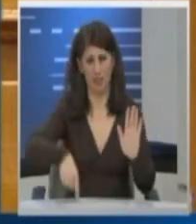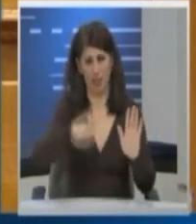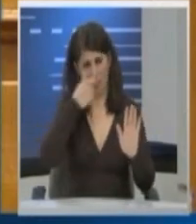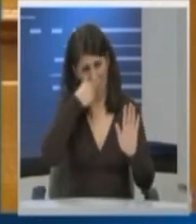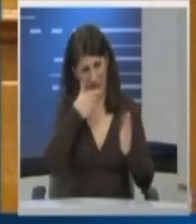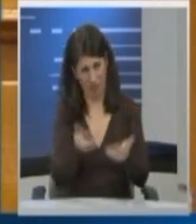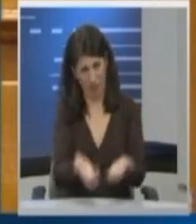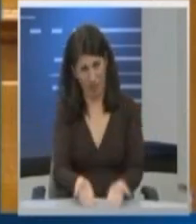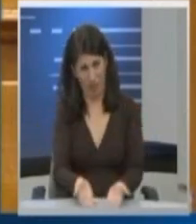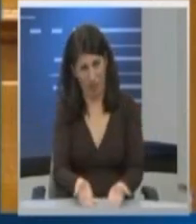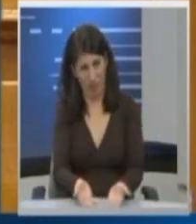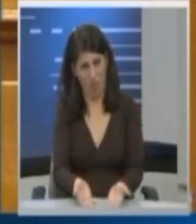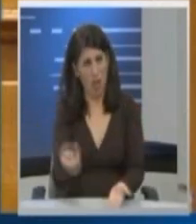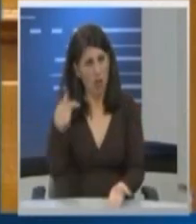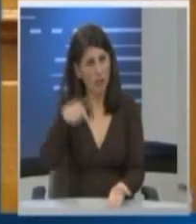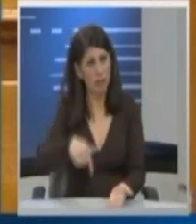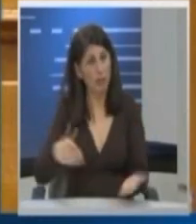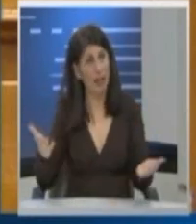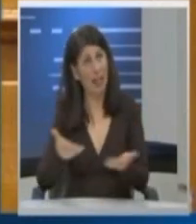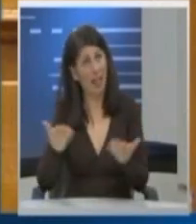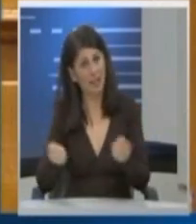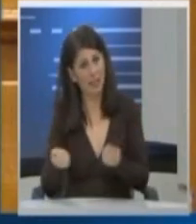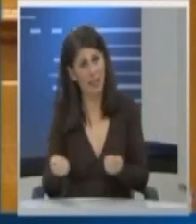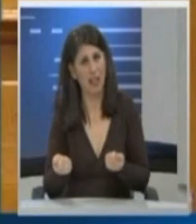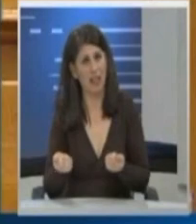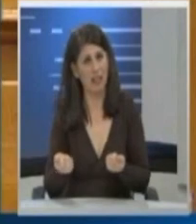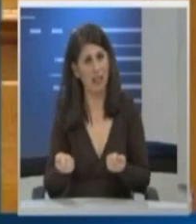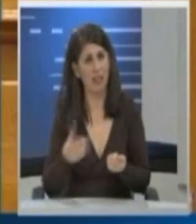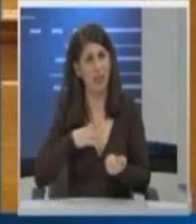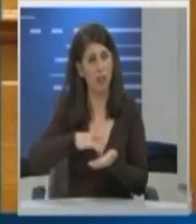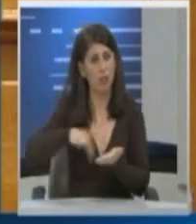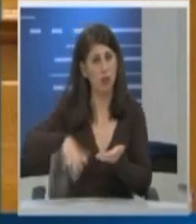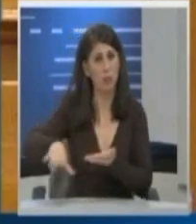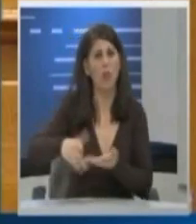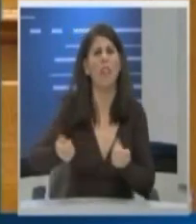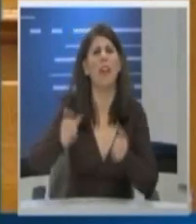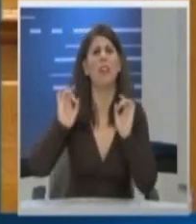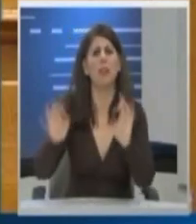κλαφτείτε. Ότι σήμερα κάτι κάνατε εσείς για τους συντοπίτες σας. Δεν κάνατε τίποτα.